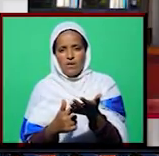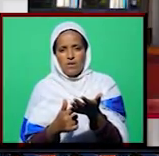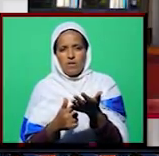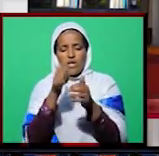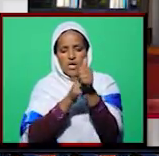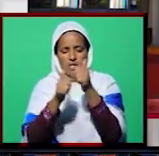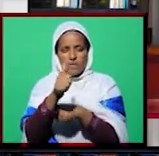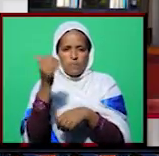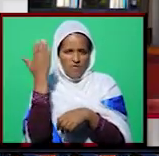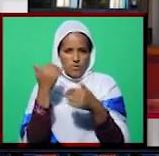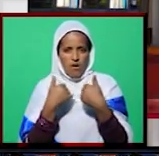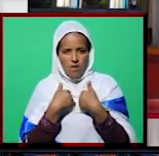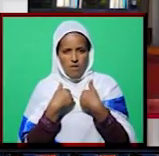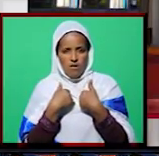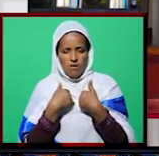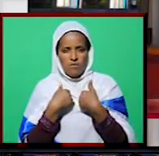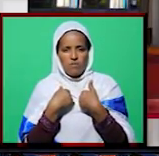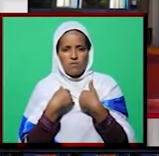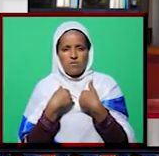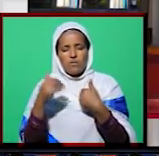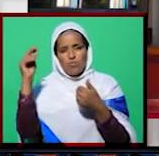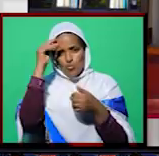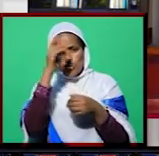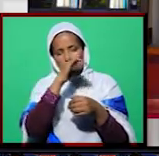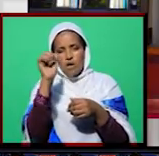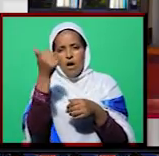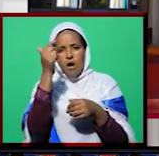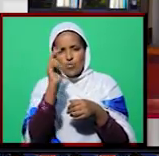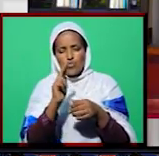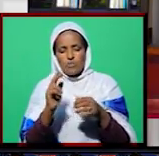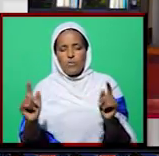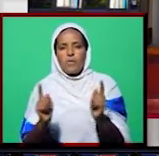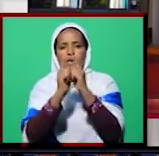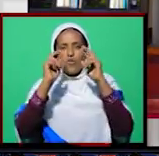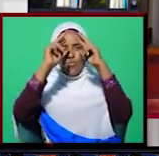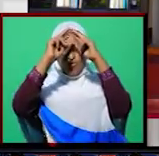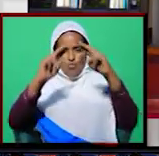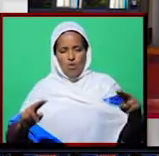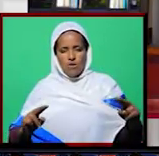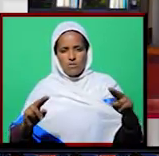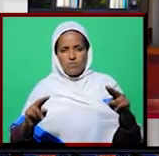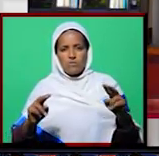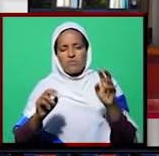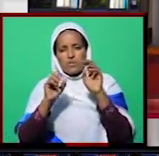በብሉይ ኪዳንም ይሄ ቀደም ሲል የነበረ ነው። በሙሴና አሮን በመገናኛው ድንኳን